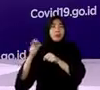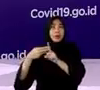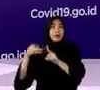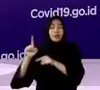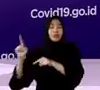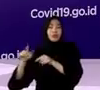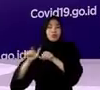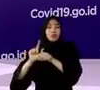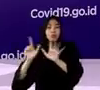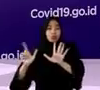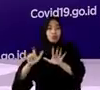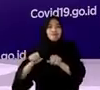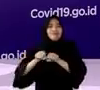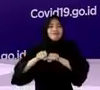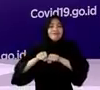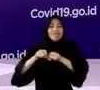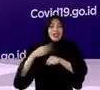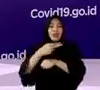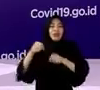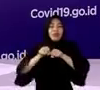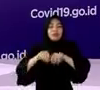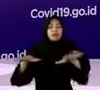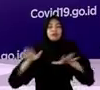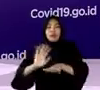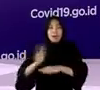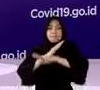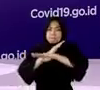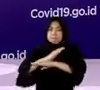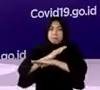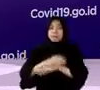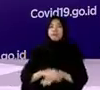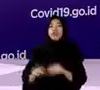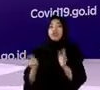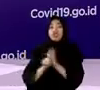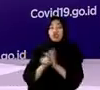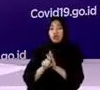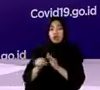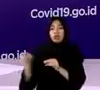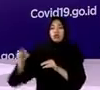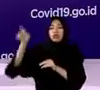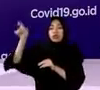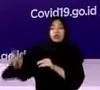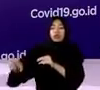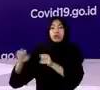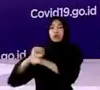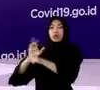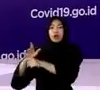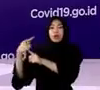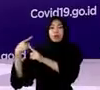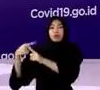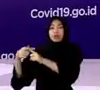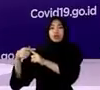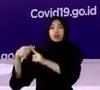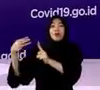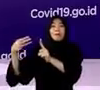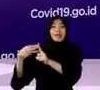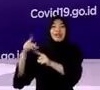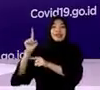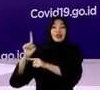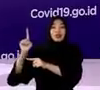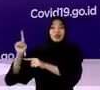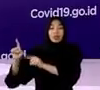terus dilakukan kepada masyarakat yang memiliki kontak erat dengan mereka yang terjangkit COVID-19